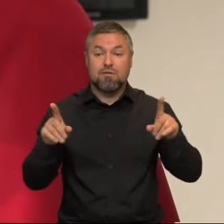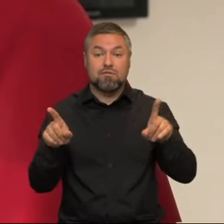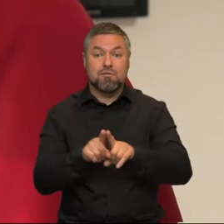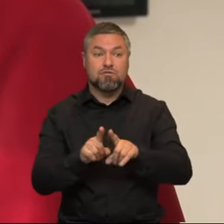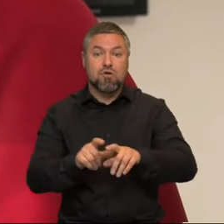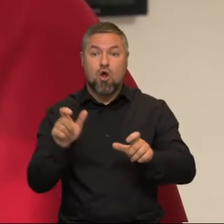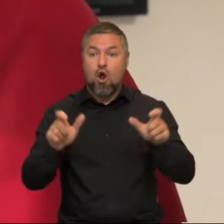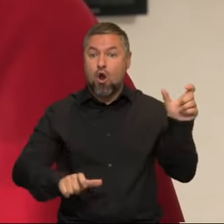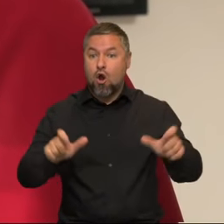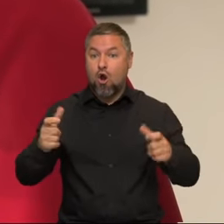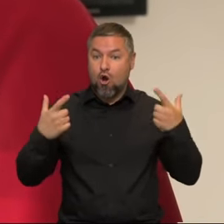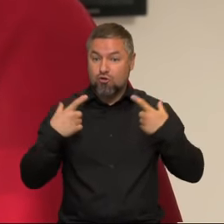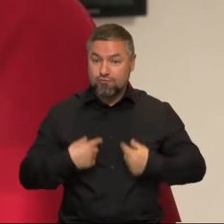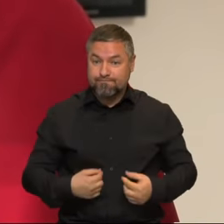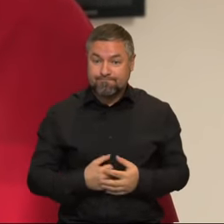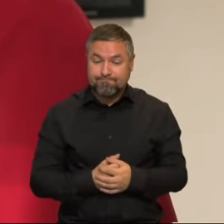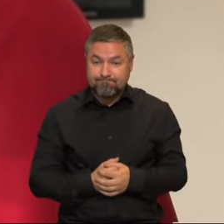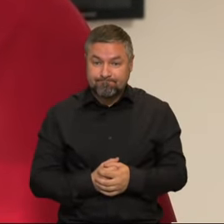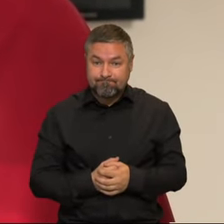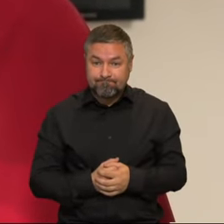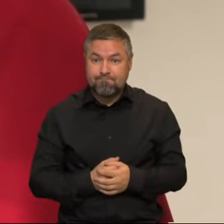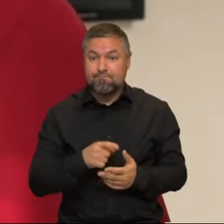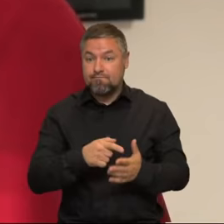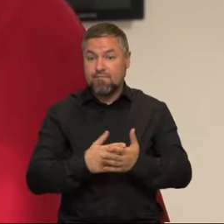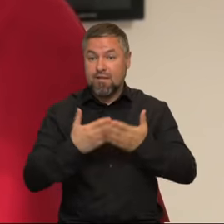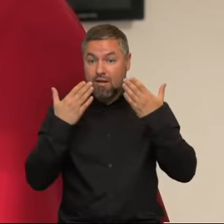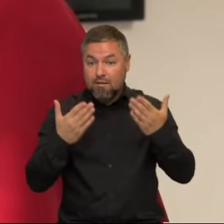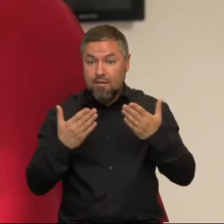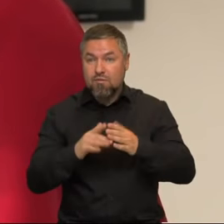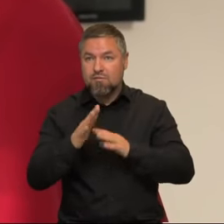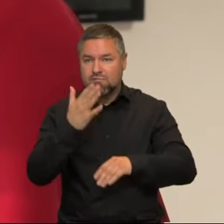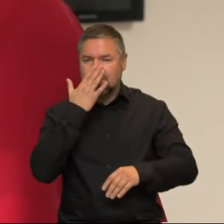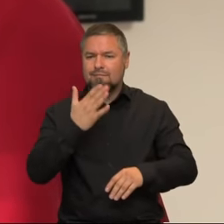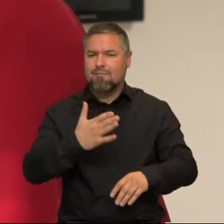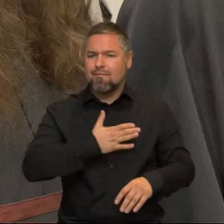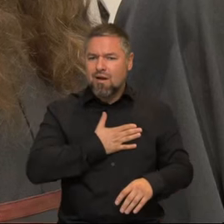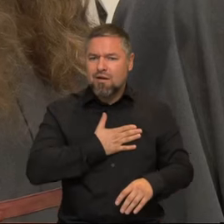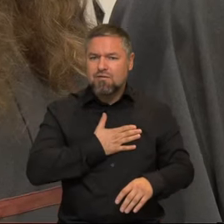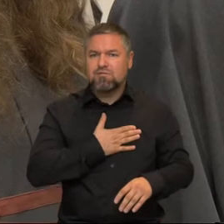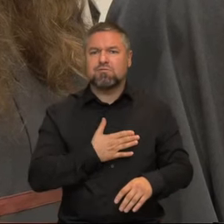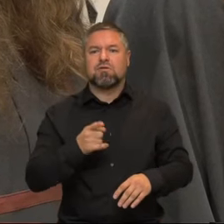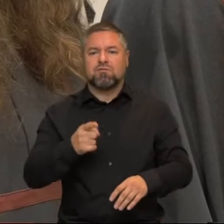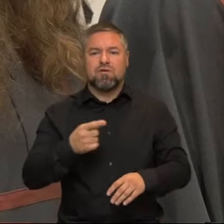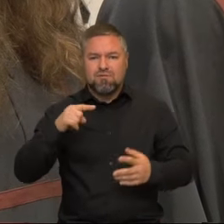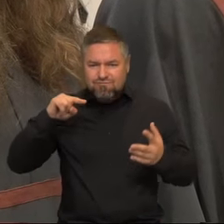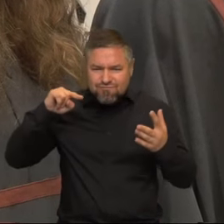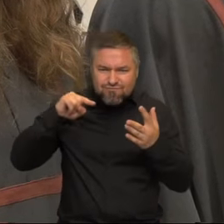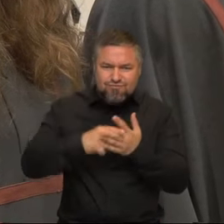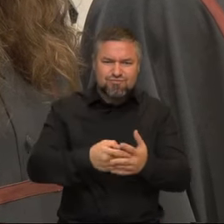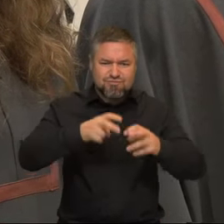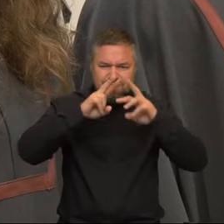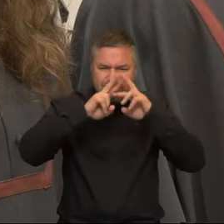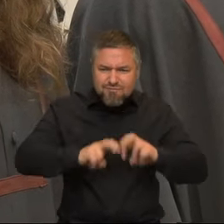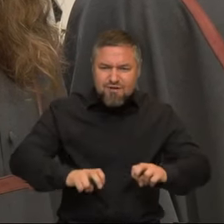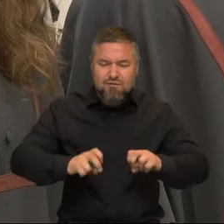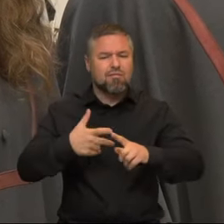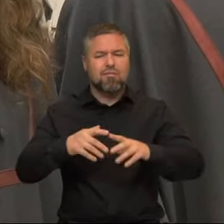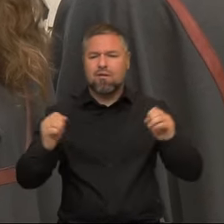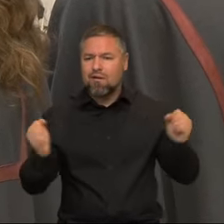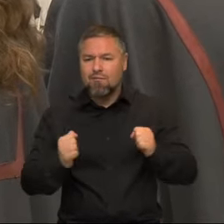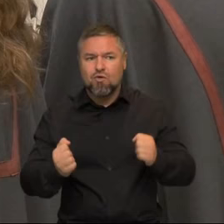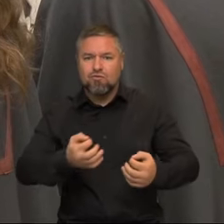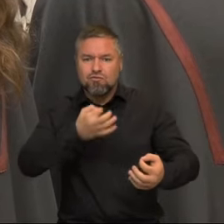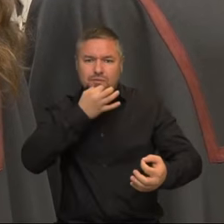i osobistego. Niech nauka będzie Waszą pasją. Bądźcie dociekliwi i nie bójcie